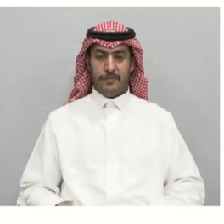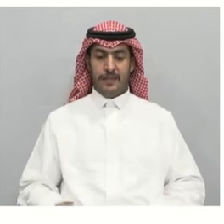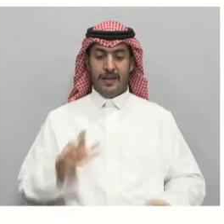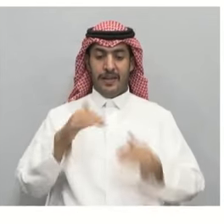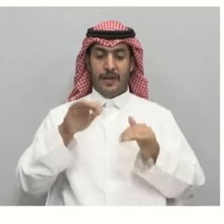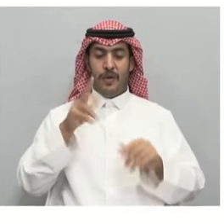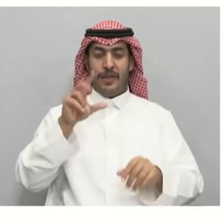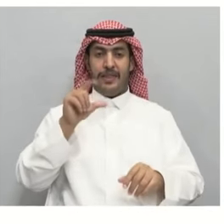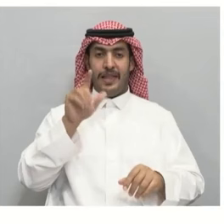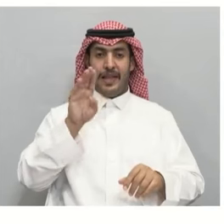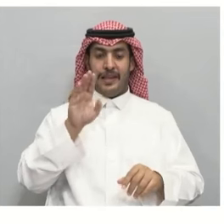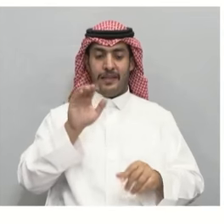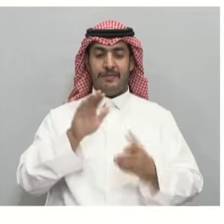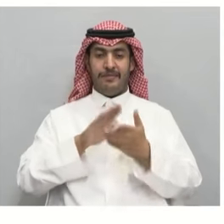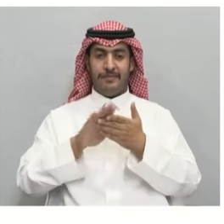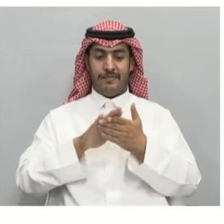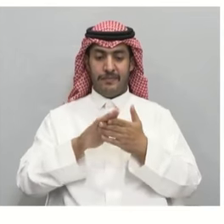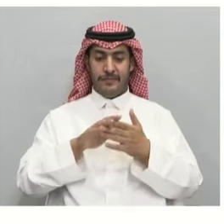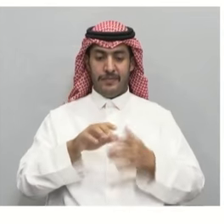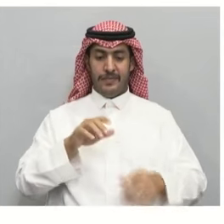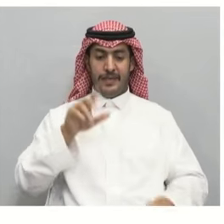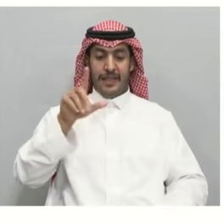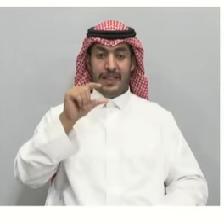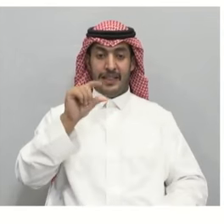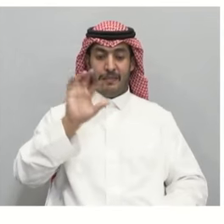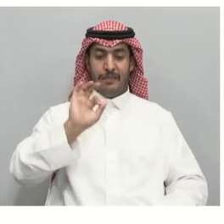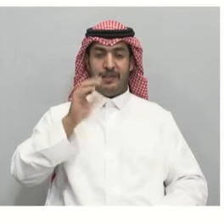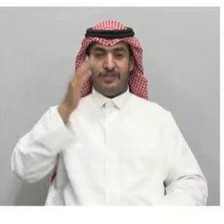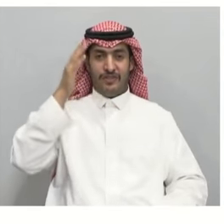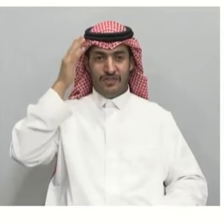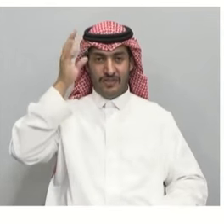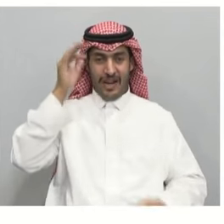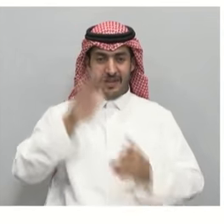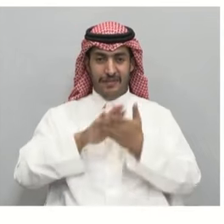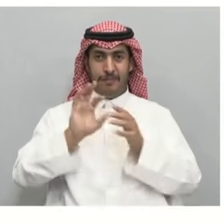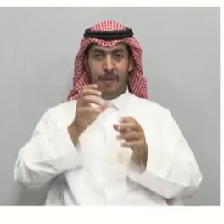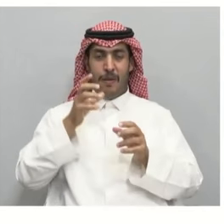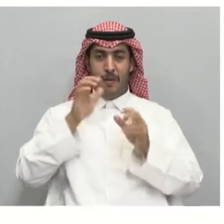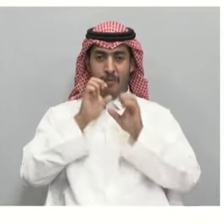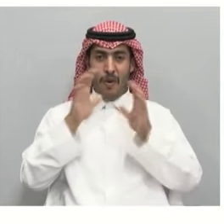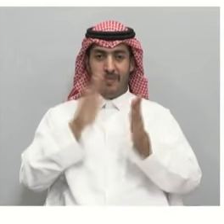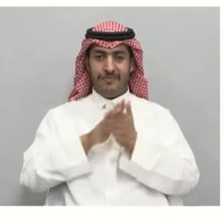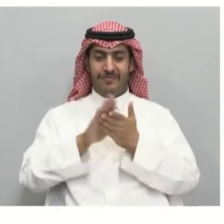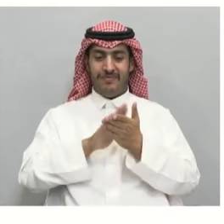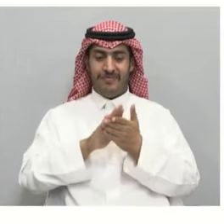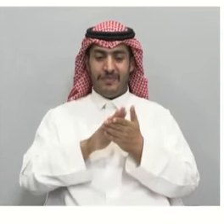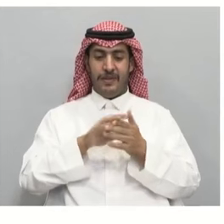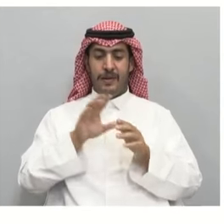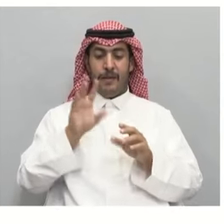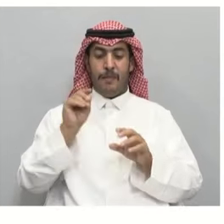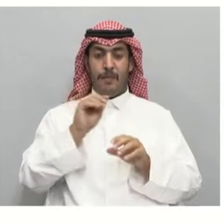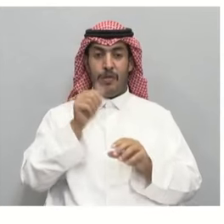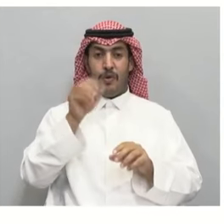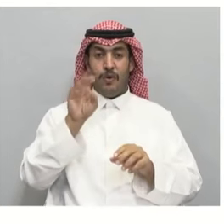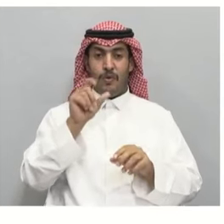طريق الدلك فعلى سبيل المثال عند دلك الشعر مع البالون تنتقل بعض